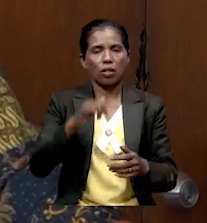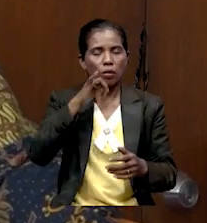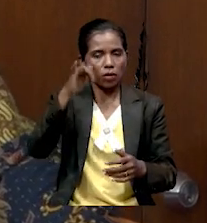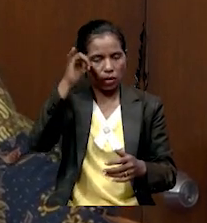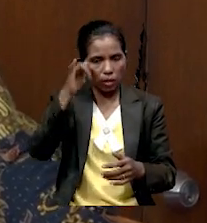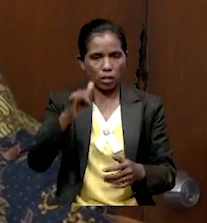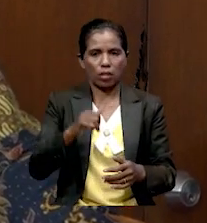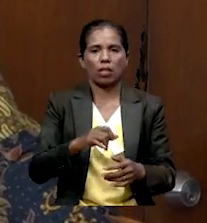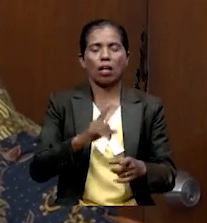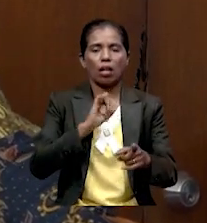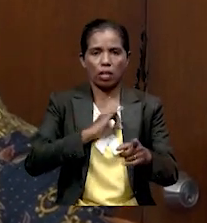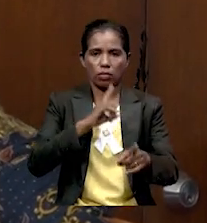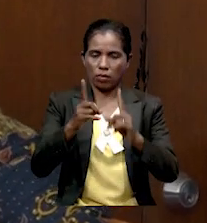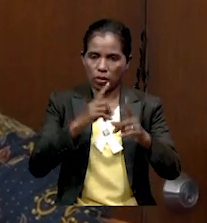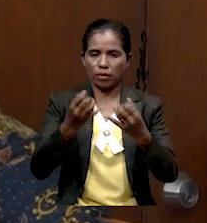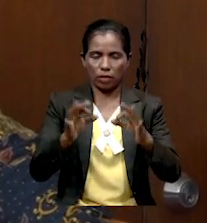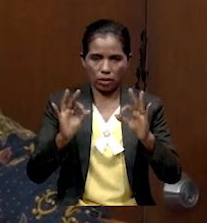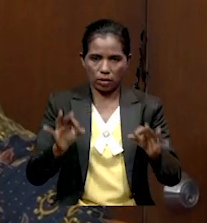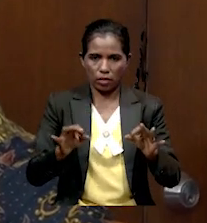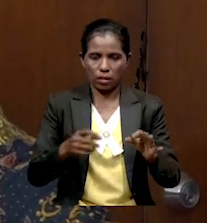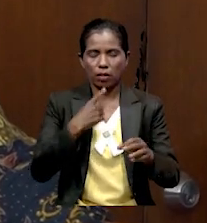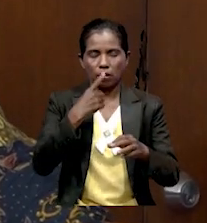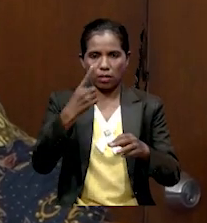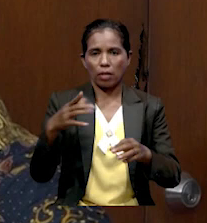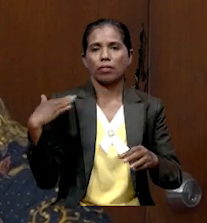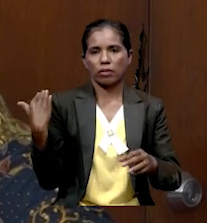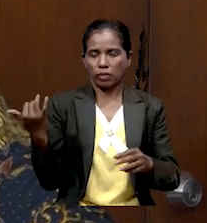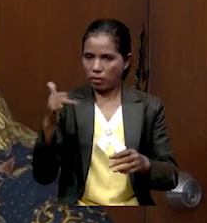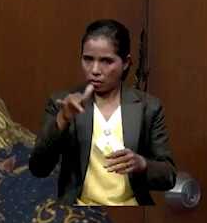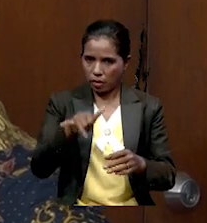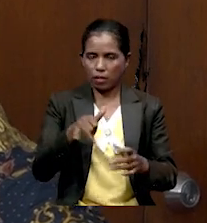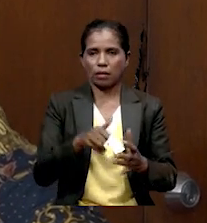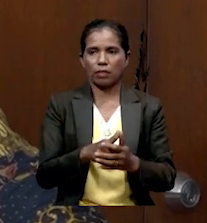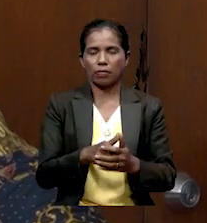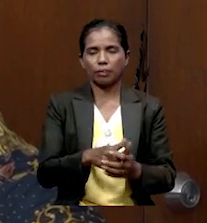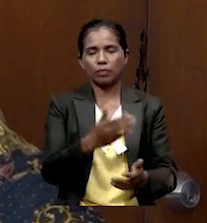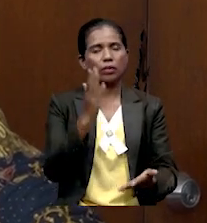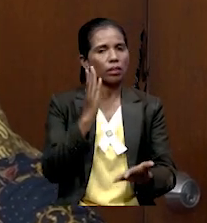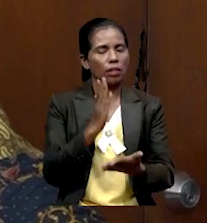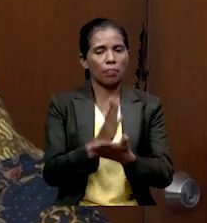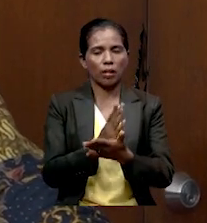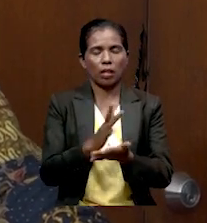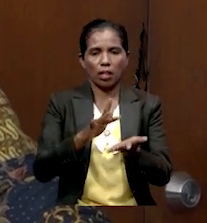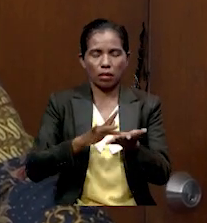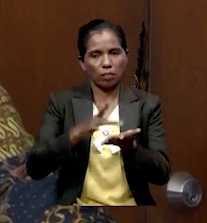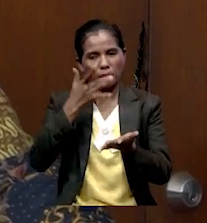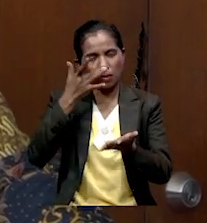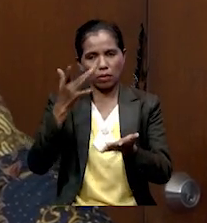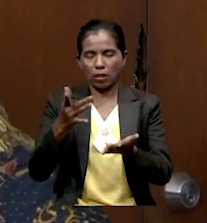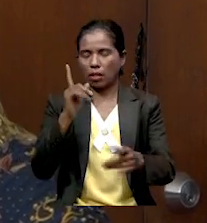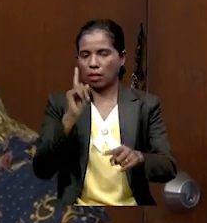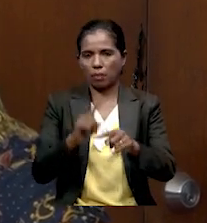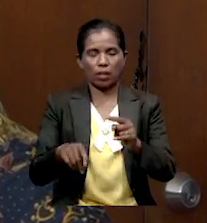diona, apelo va e tenia joven sira, evita droga, evita droga, evita